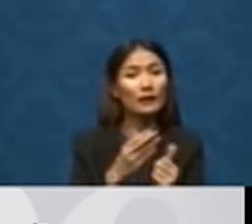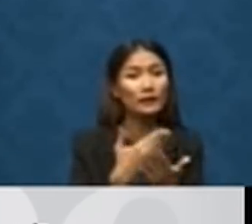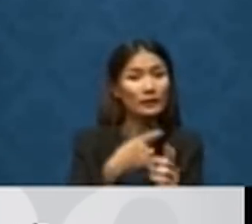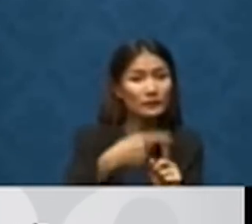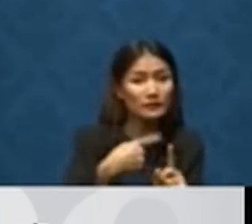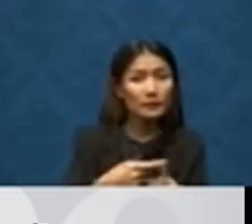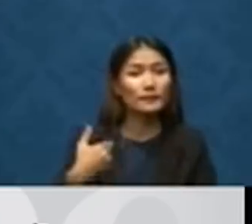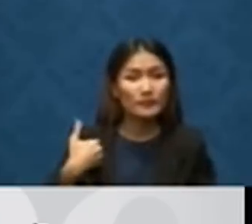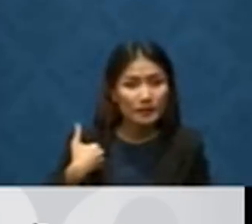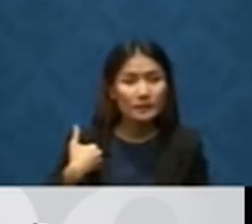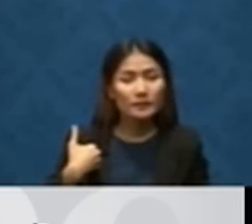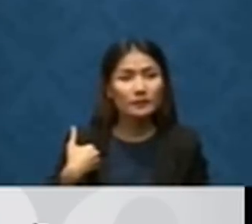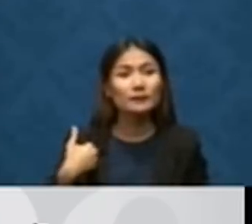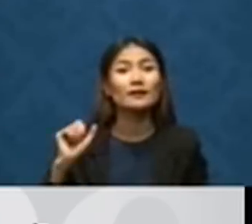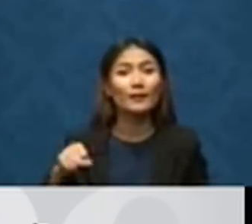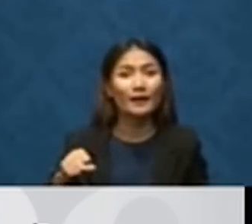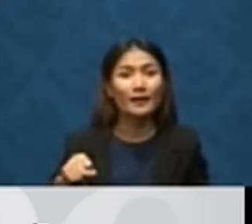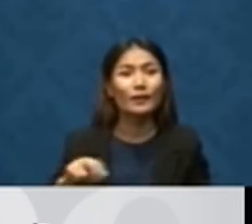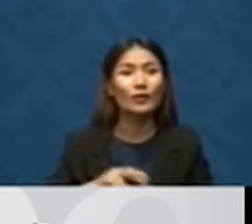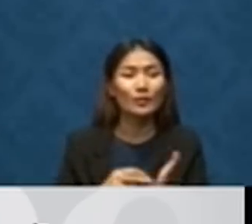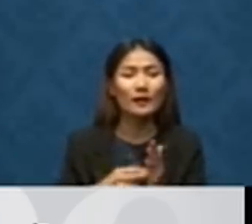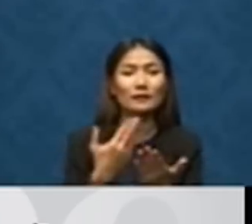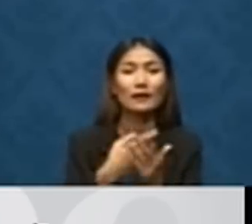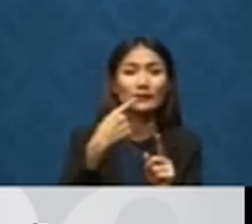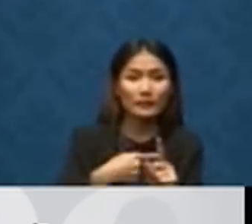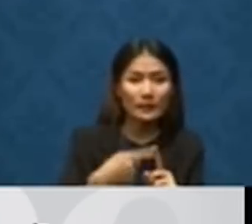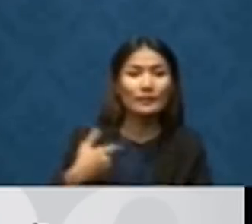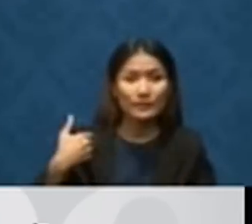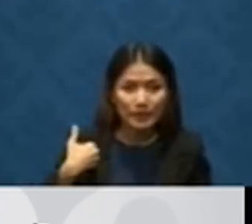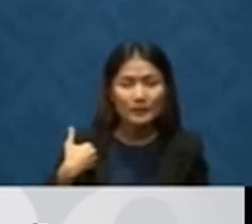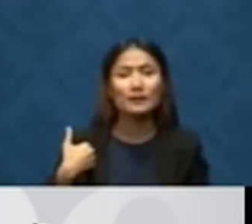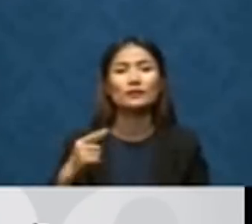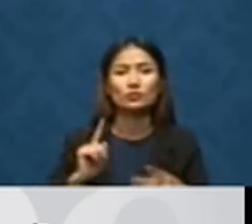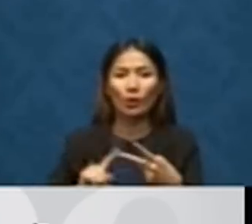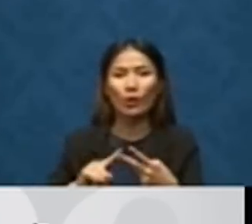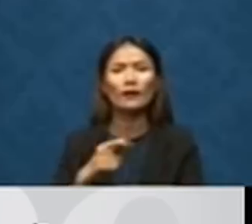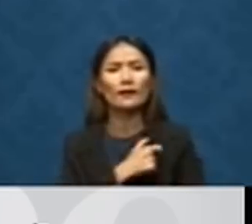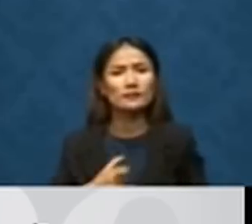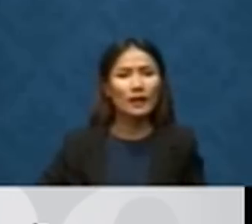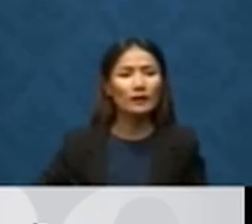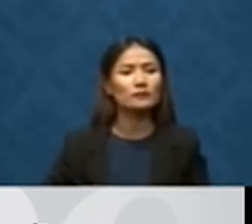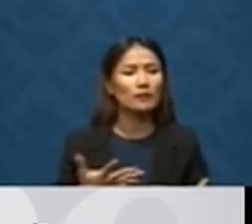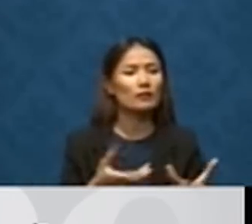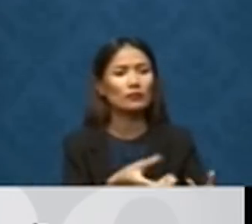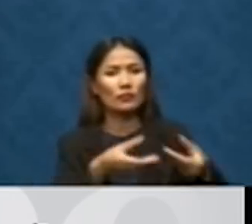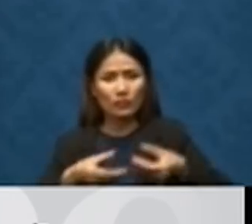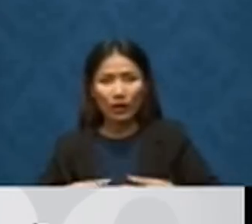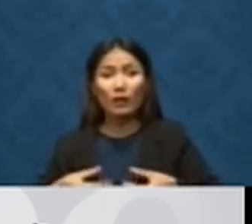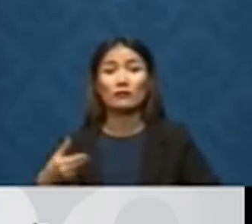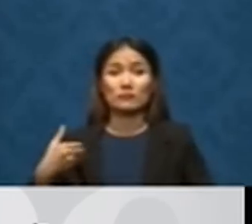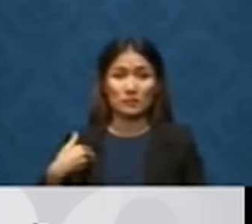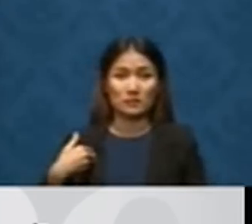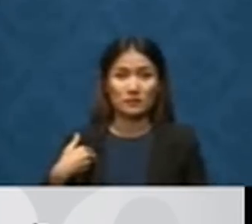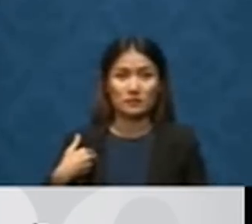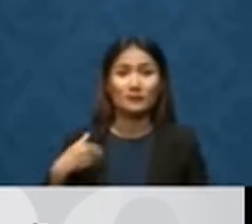คคลเป็นที่ปรึกษานายกในห้วงก่อนเลือกตั้งซึ่ง คุณหมอชลน่านสีแก้วก็ชี้ว่าไม่เ